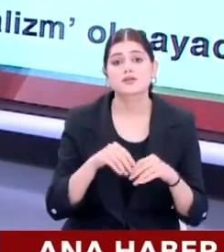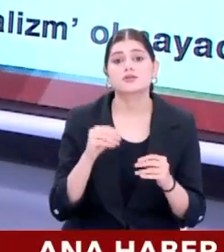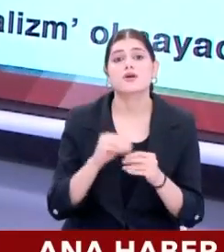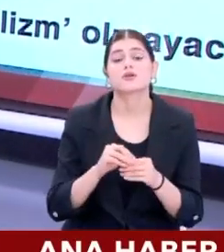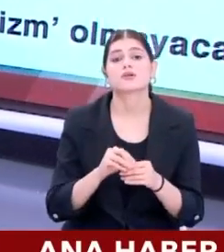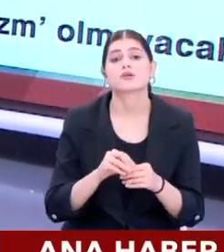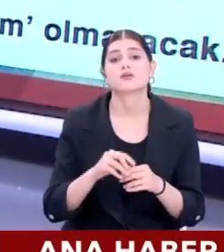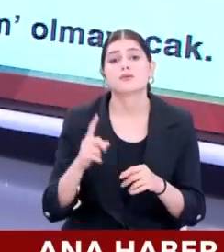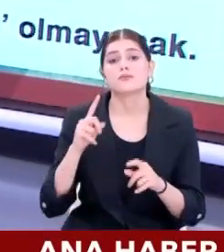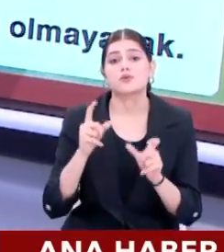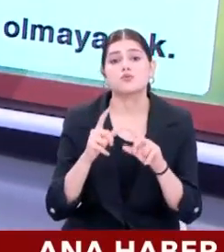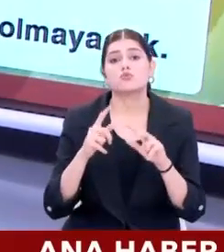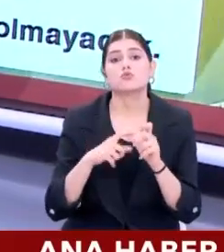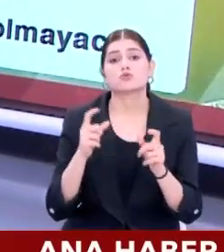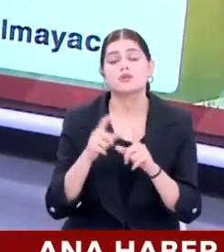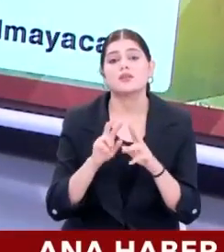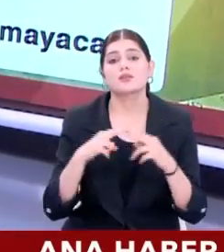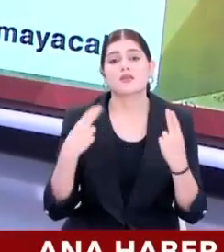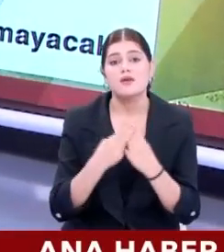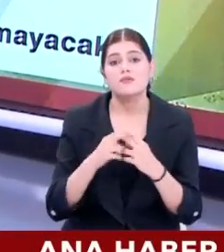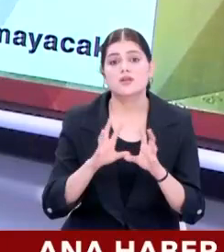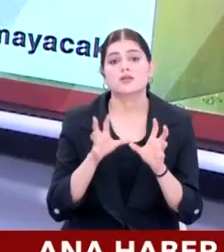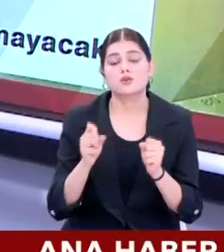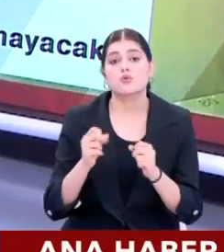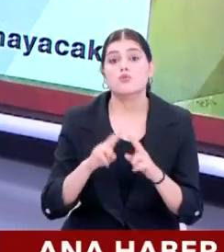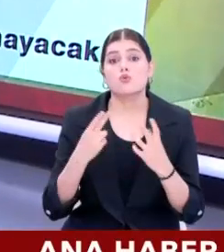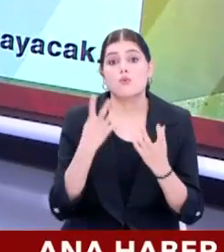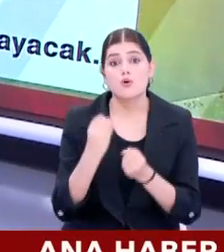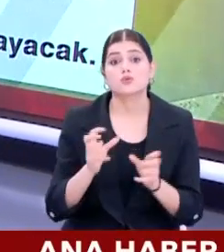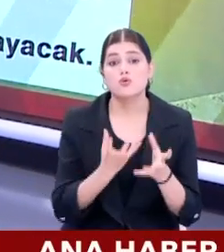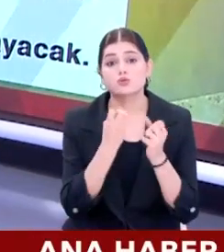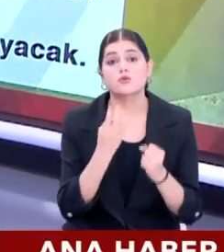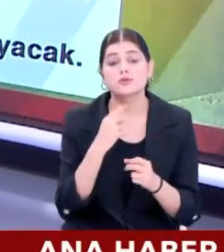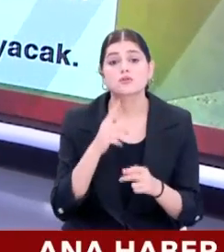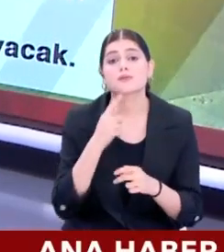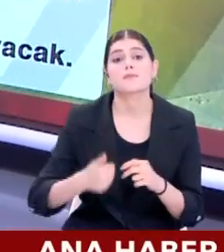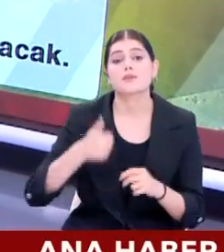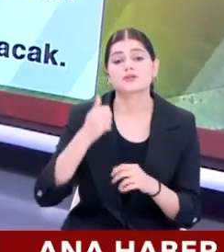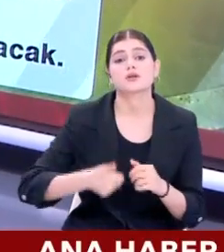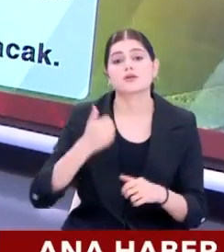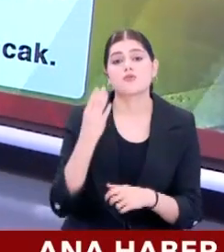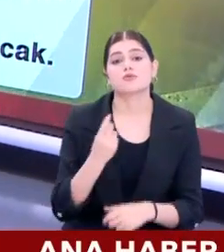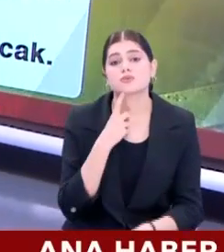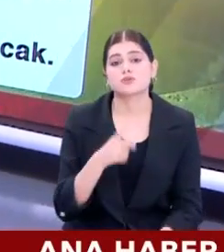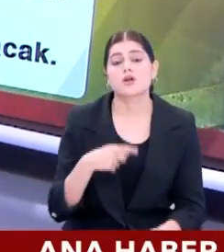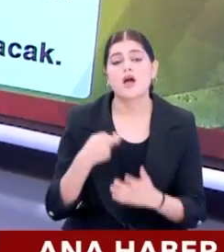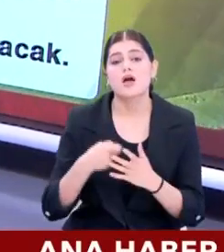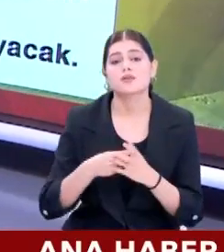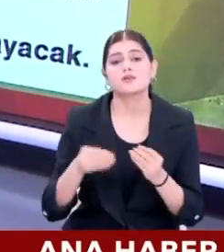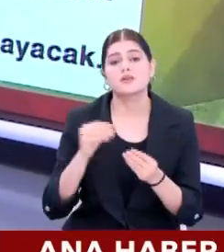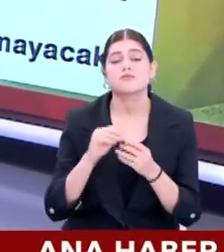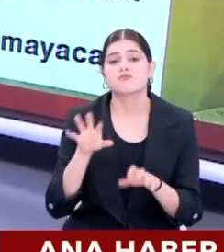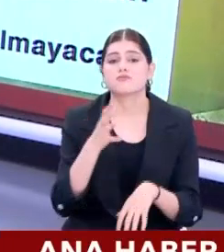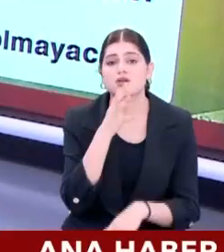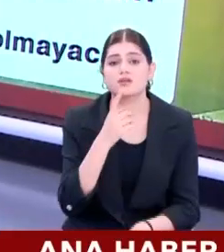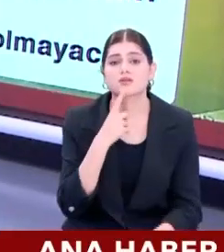modeline bir ulus devlet olarak kurabilir ve bunun küreselcilere karşı koruyabilirse İşte o zaman başarı kazanmış sayılacağız Ondan sonra ismini artık ne